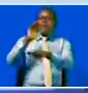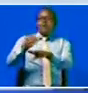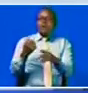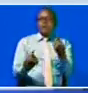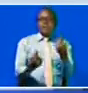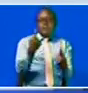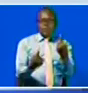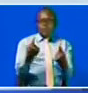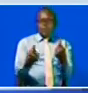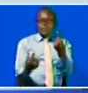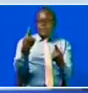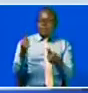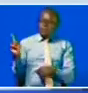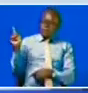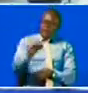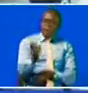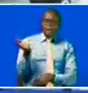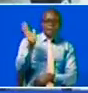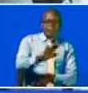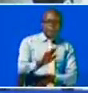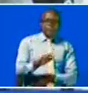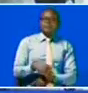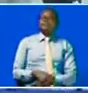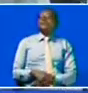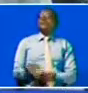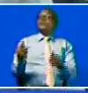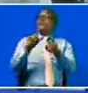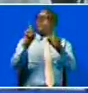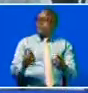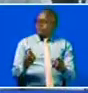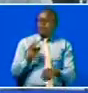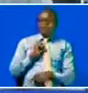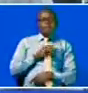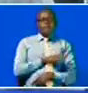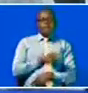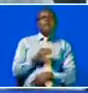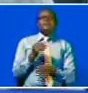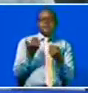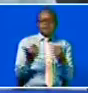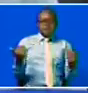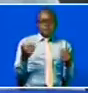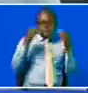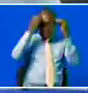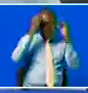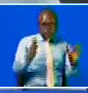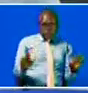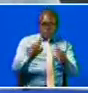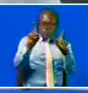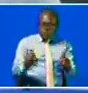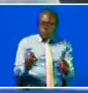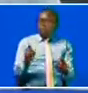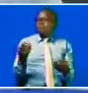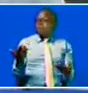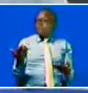the cook. The cook is coming back. Wala ambao limeibua hofu na waka miongoni mwa wanafunzi hapa kuibua swali,